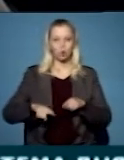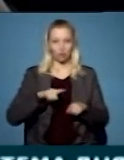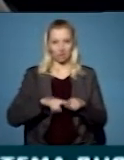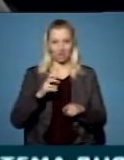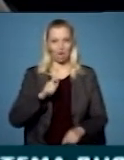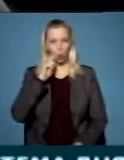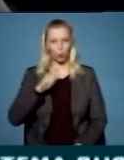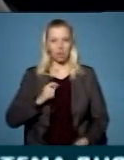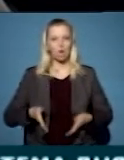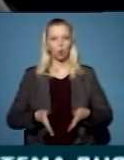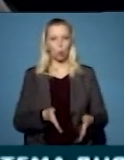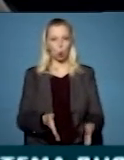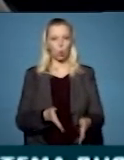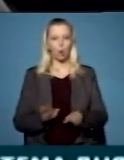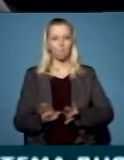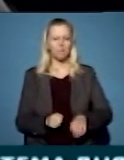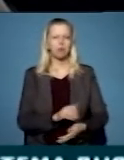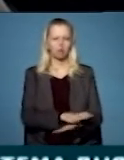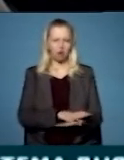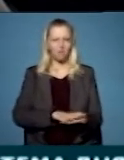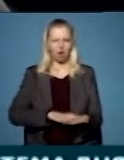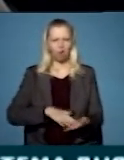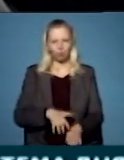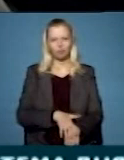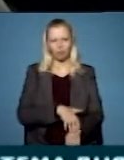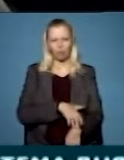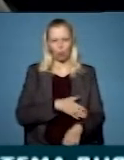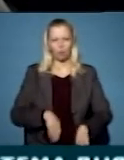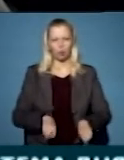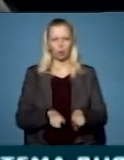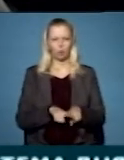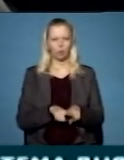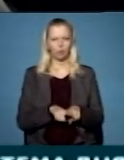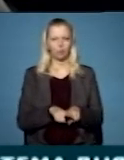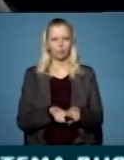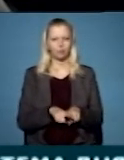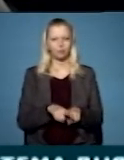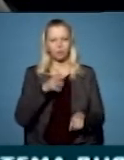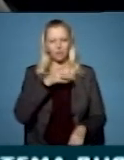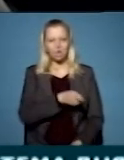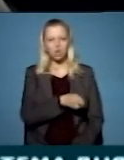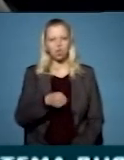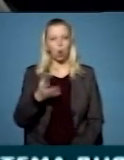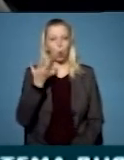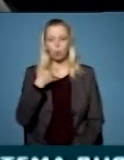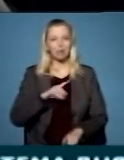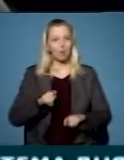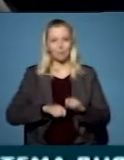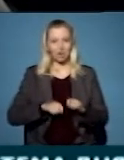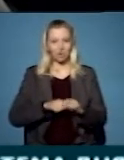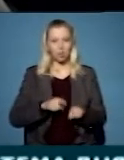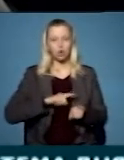на українських дорогах після тривалого, скажімо, такого часу, коли не перевірялася